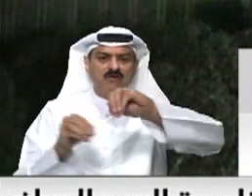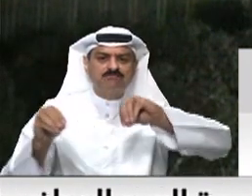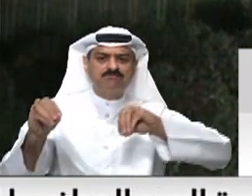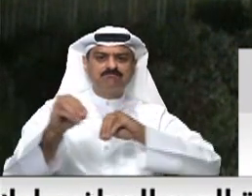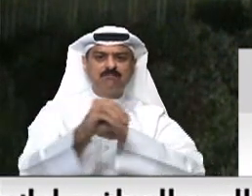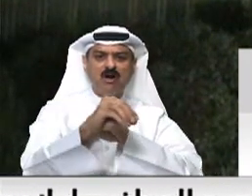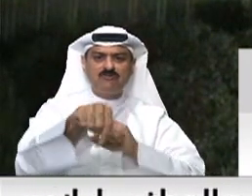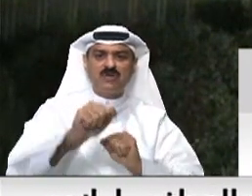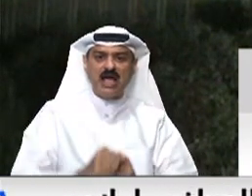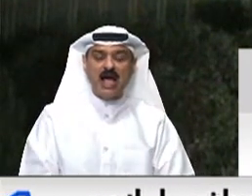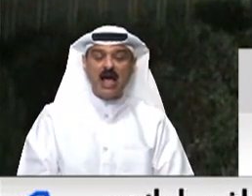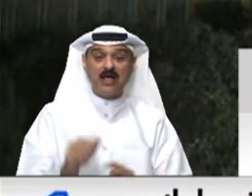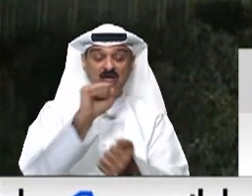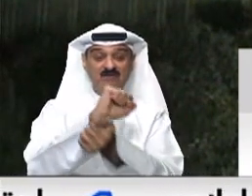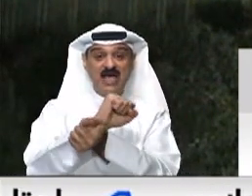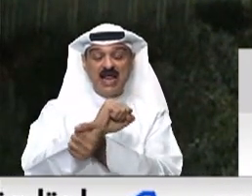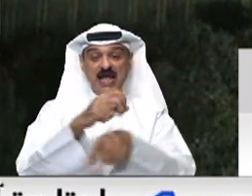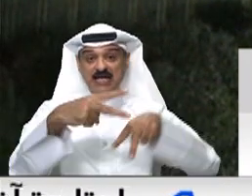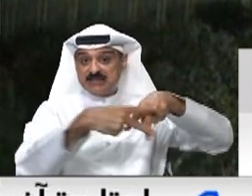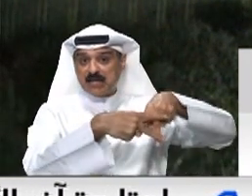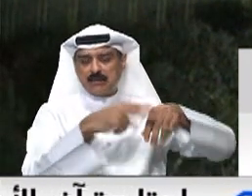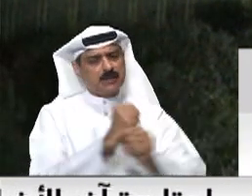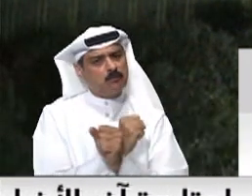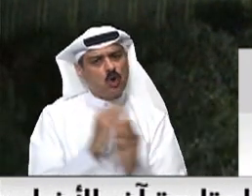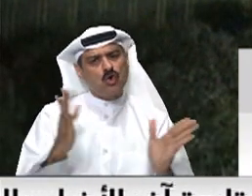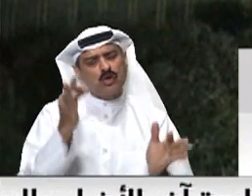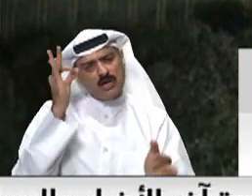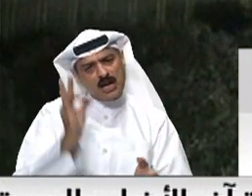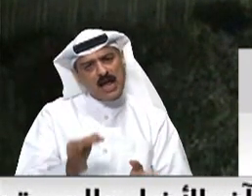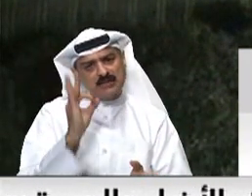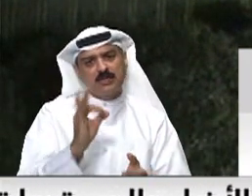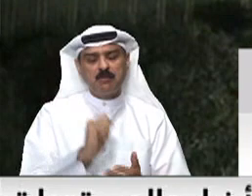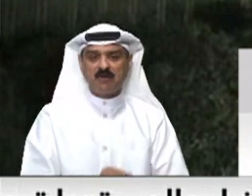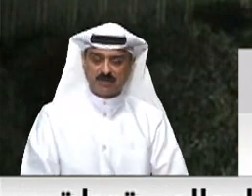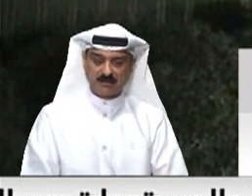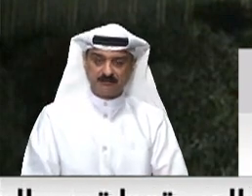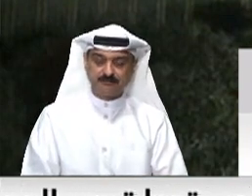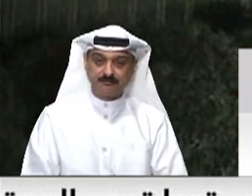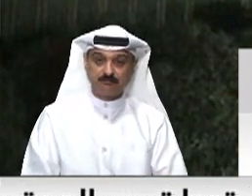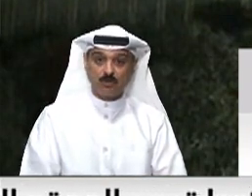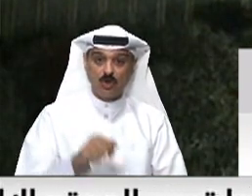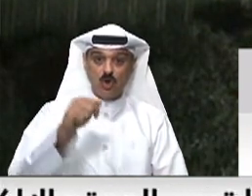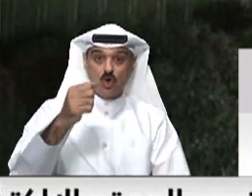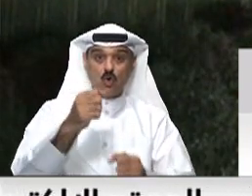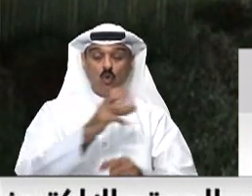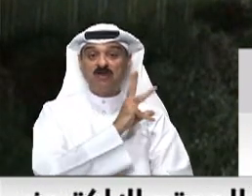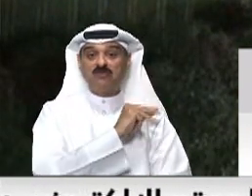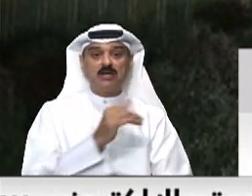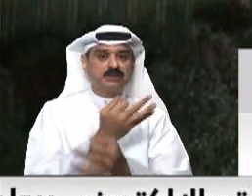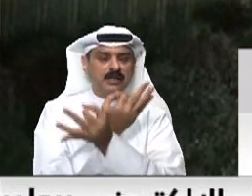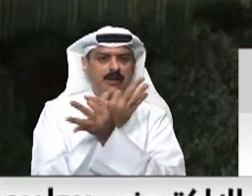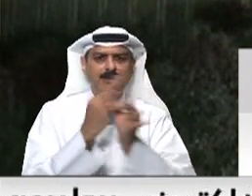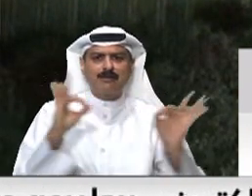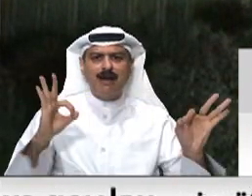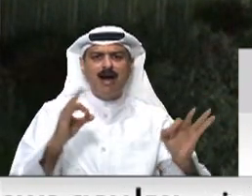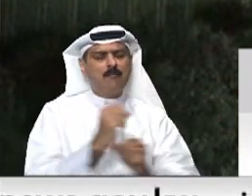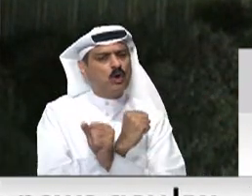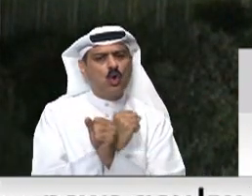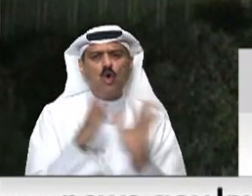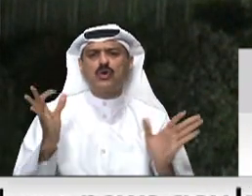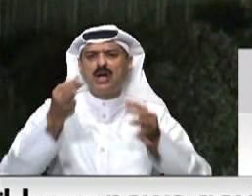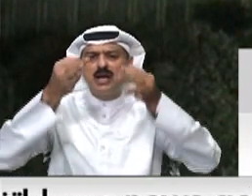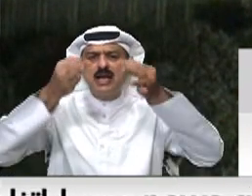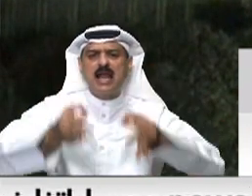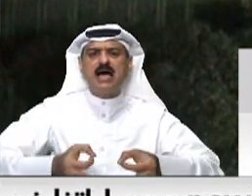بإطلاق سراح كل الأسرى الإسرائيليين في قطاع غزة وإطلاق سراح كل الأسرى الفلسطينيين بسجون الاحتلال،